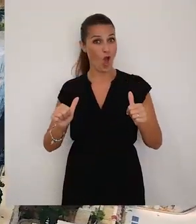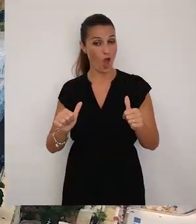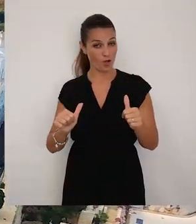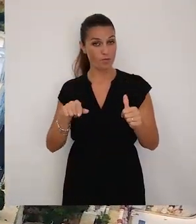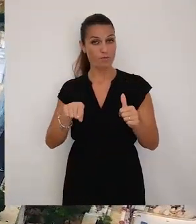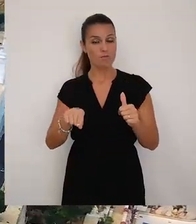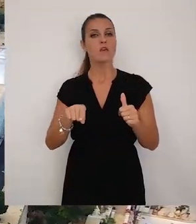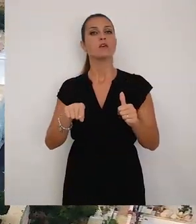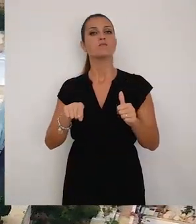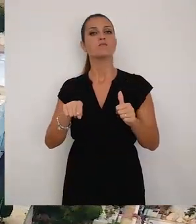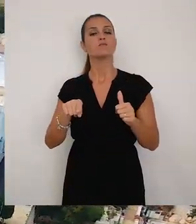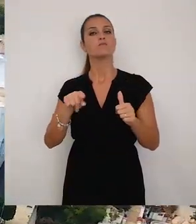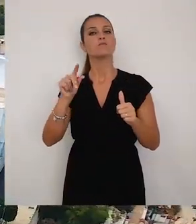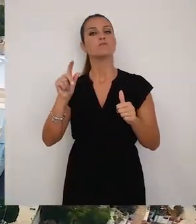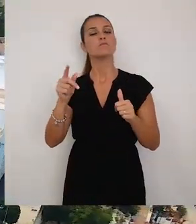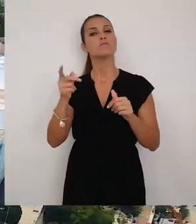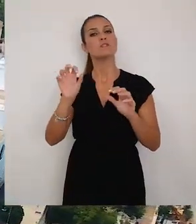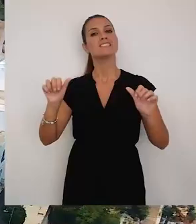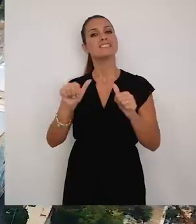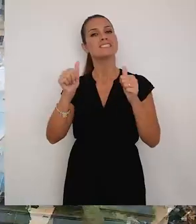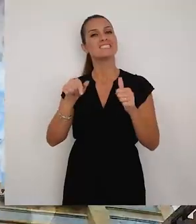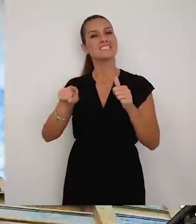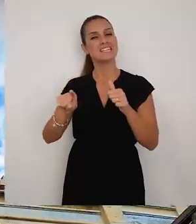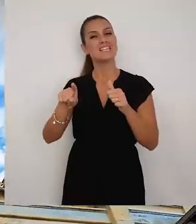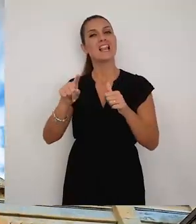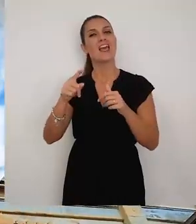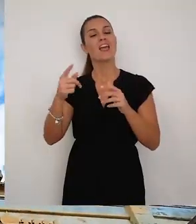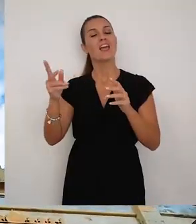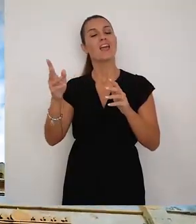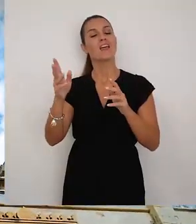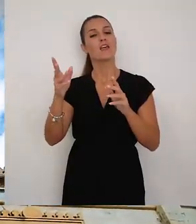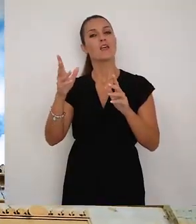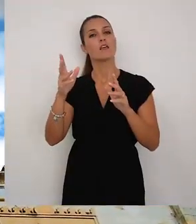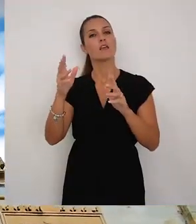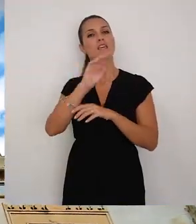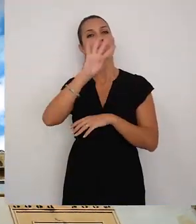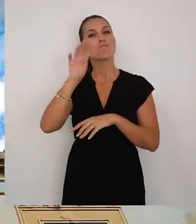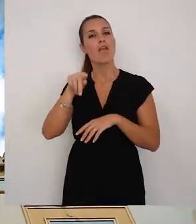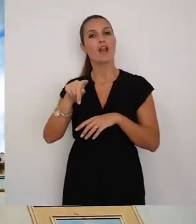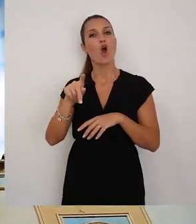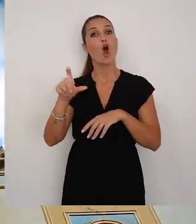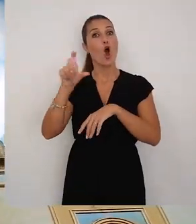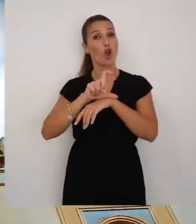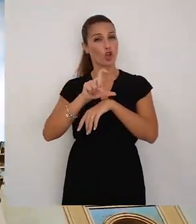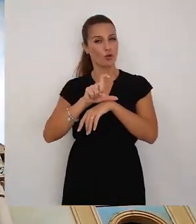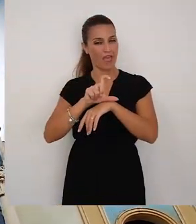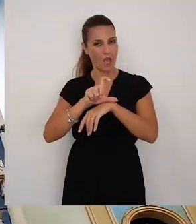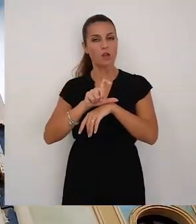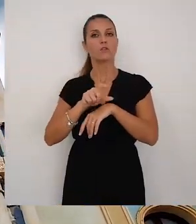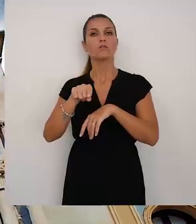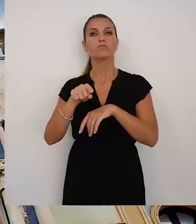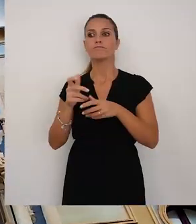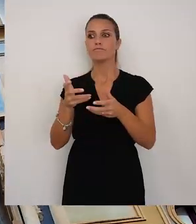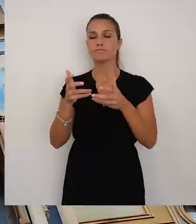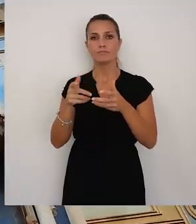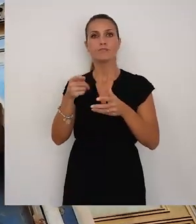Le sue forme moresche, che attingono al romanticismo architettonico ispirato ai palazzi dell'impero ottomano, catturarono l'attenzione del